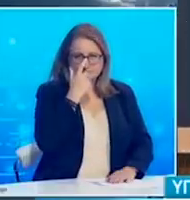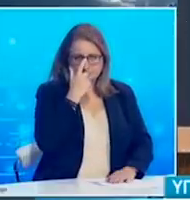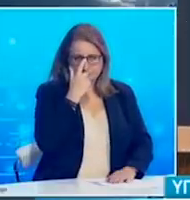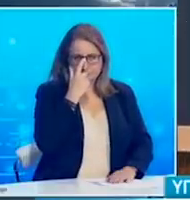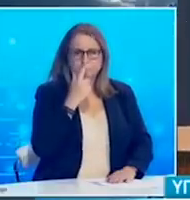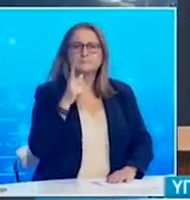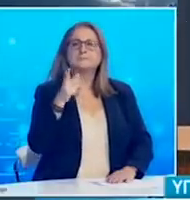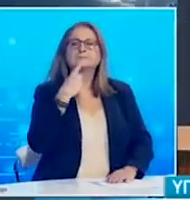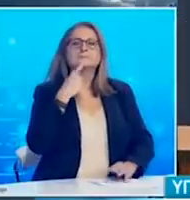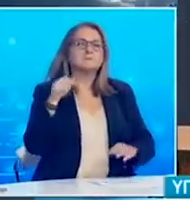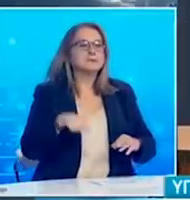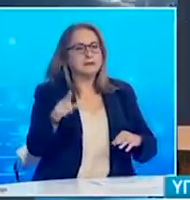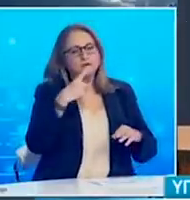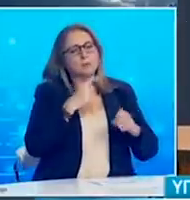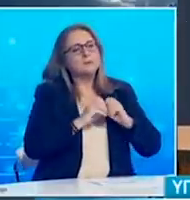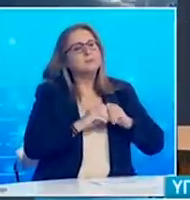Σχετικά με τη διασπορά αυτή τη στιγμή,